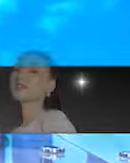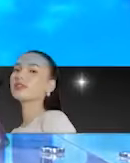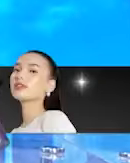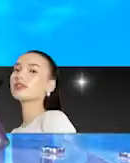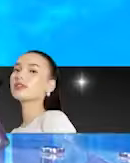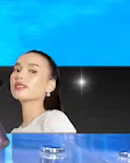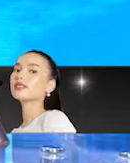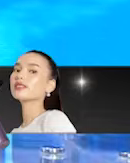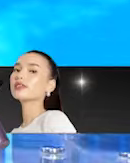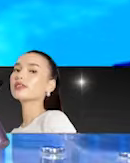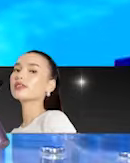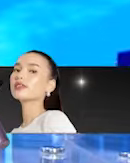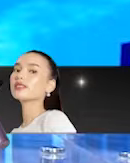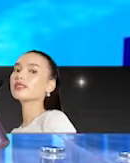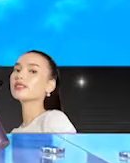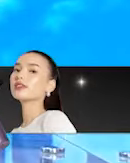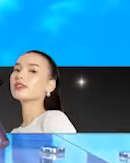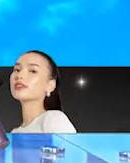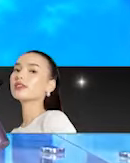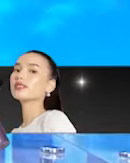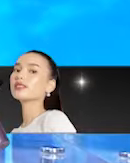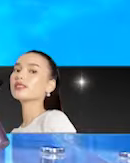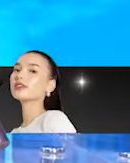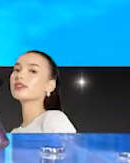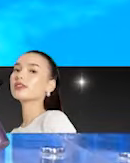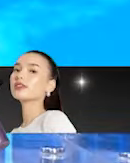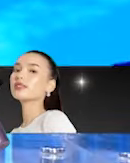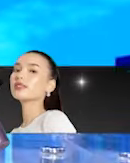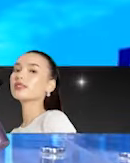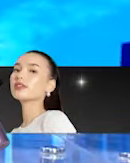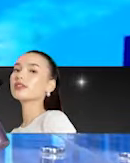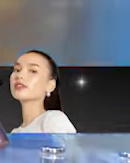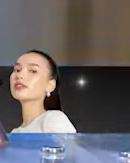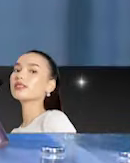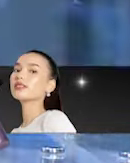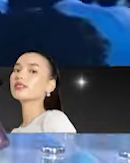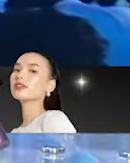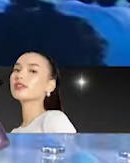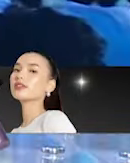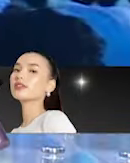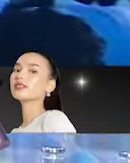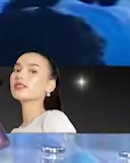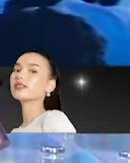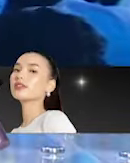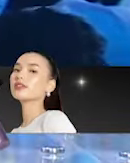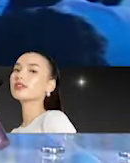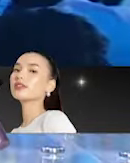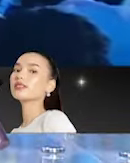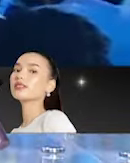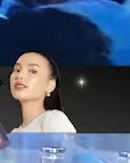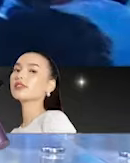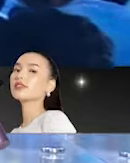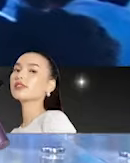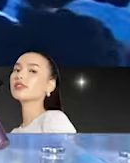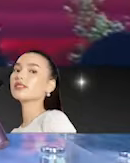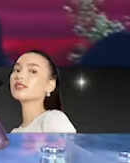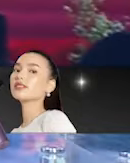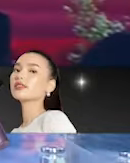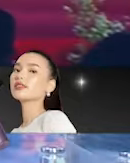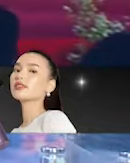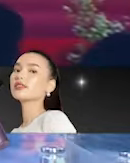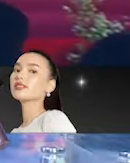Wong Entertainment menggelar promo film terbaru berjudul Lembayung di Universitas UHAMKA Jakarta. Film bergenre horor ini diangkat dari